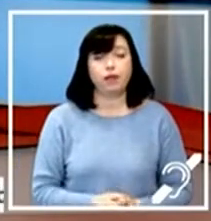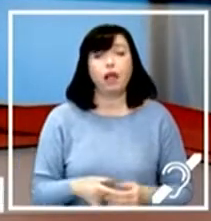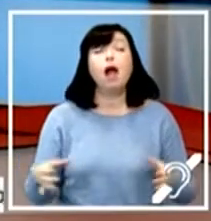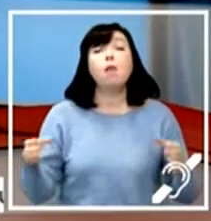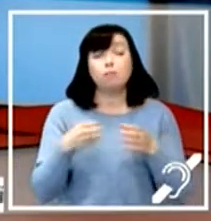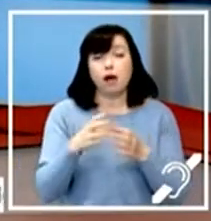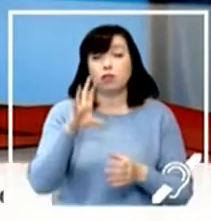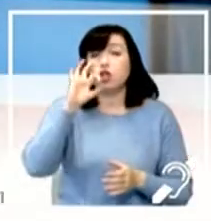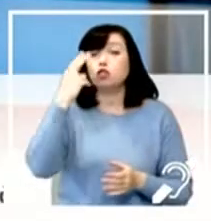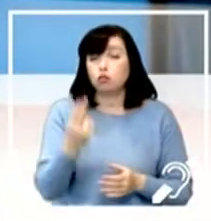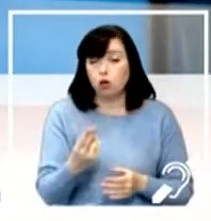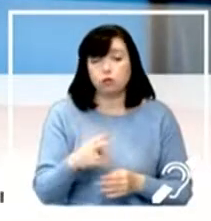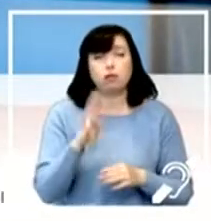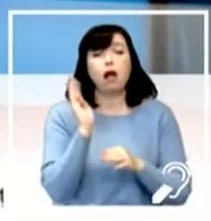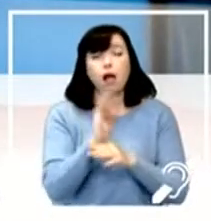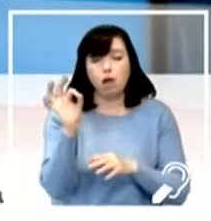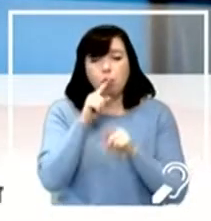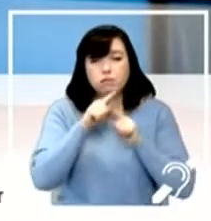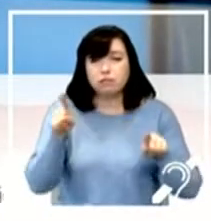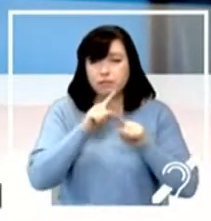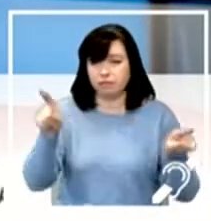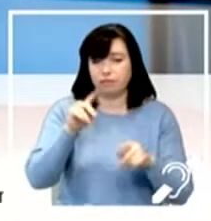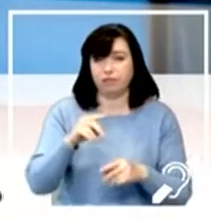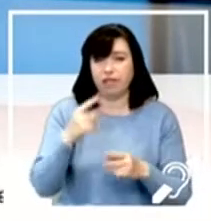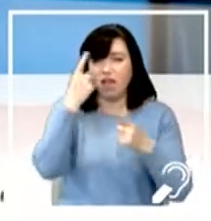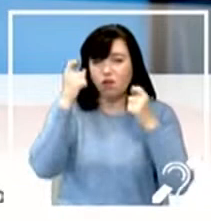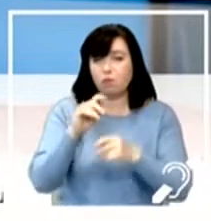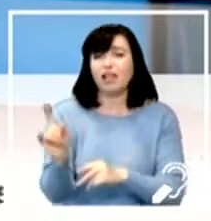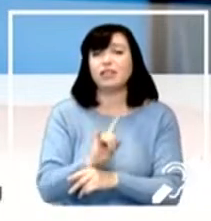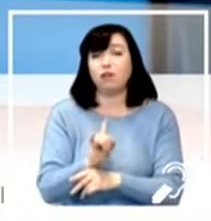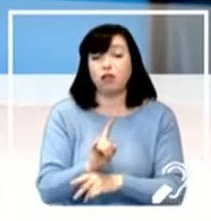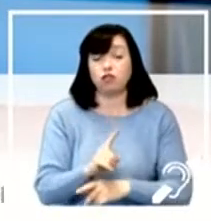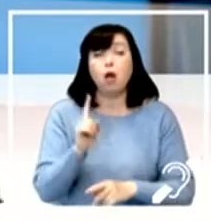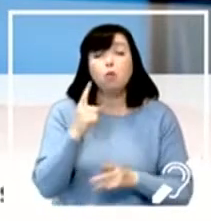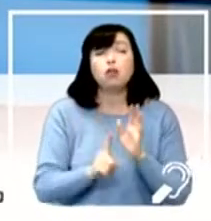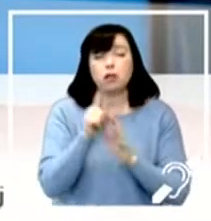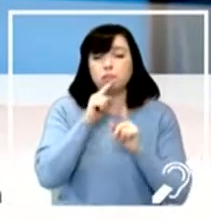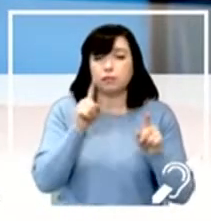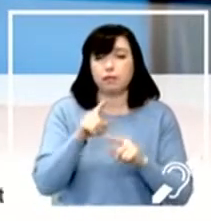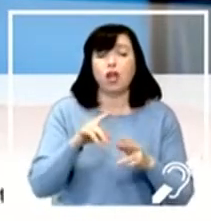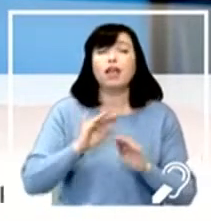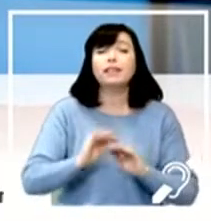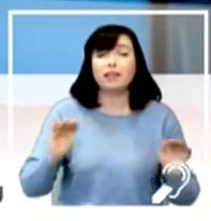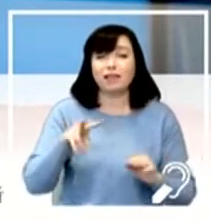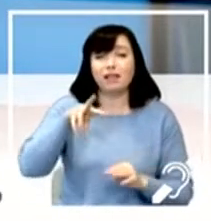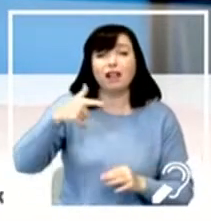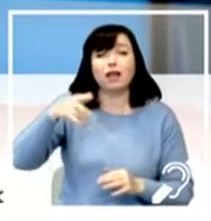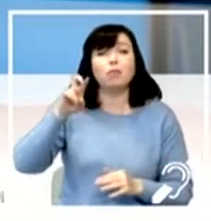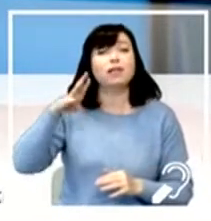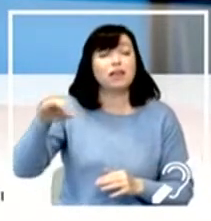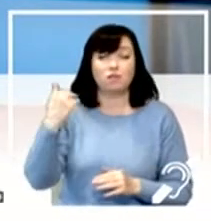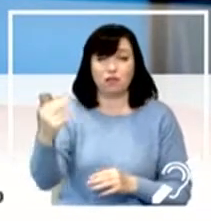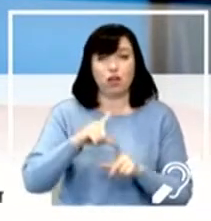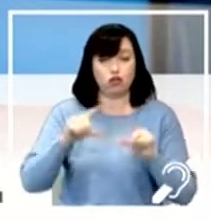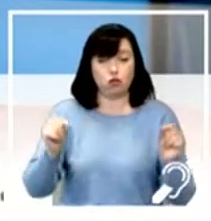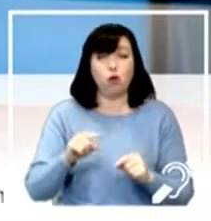Partidul Socialiștilor este acuzat de răspândirea informațiilor false după lansarea campaniei sociale Copiii LGBT în școala ta. Într-o postare